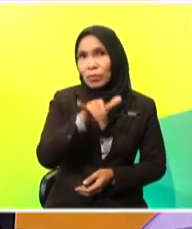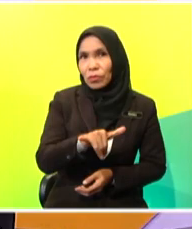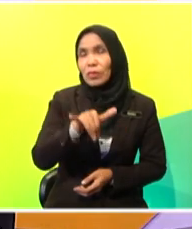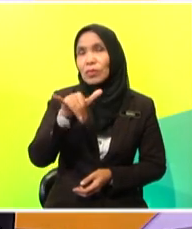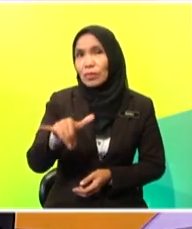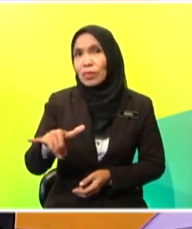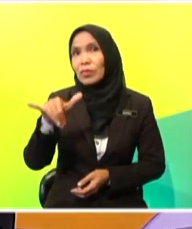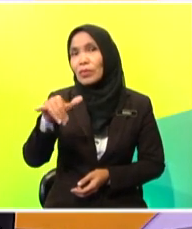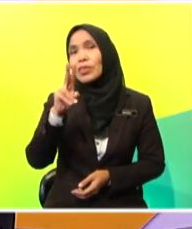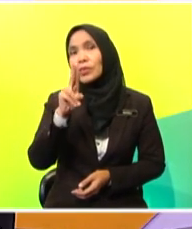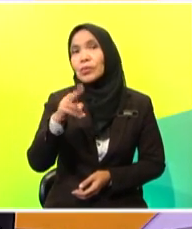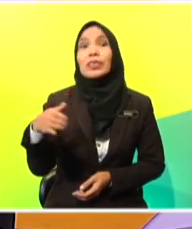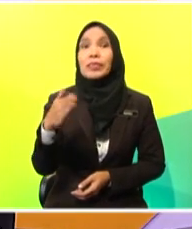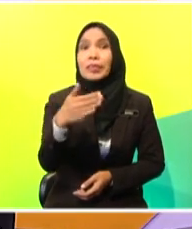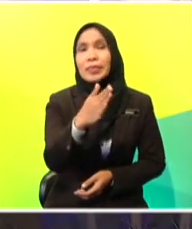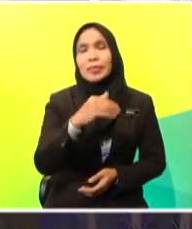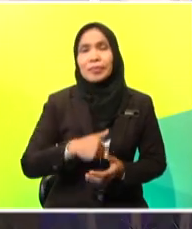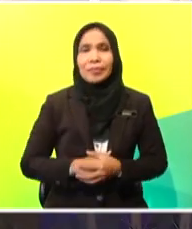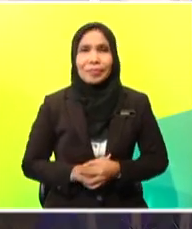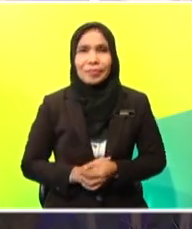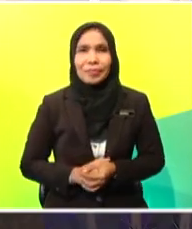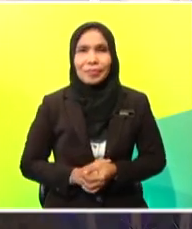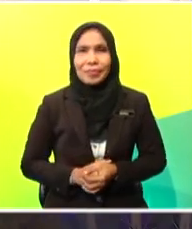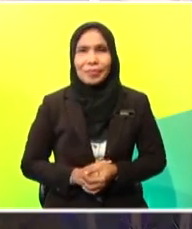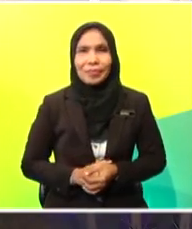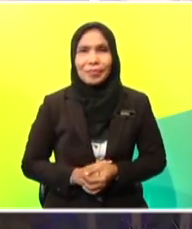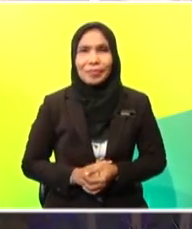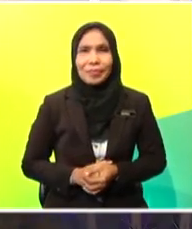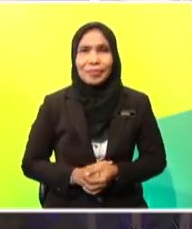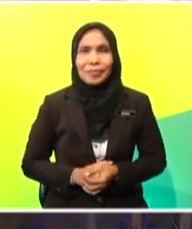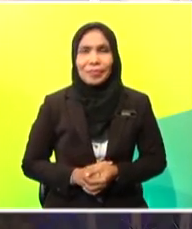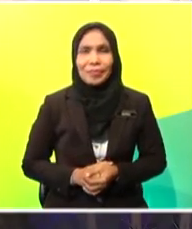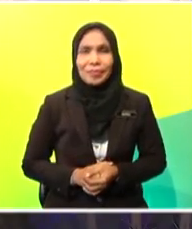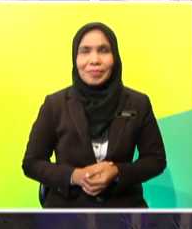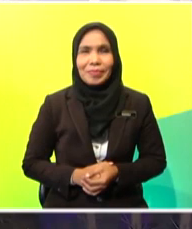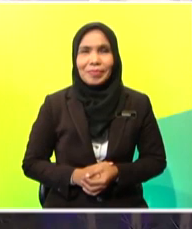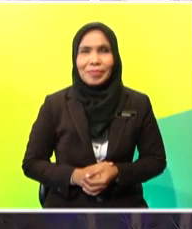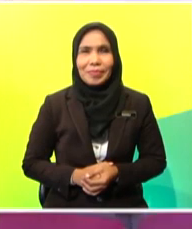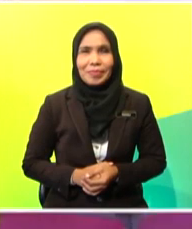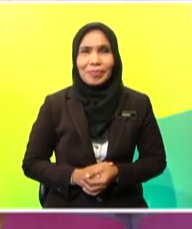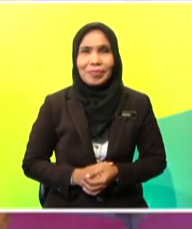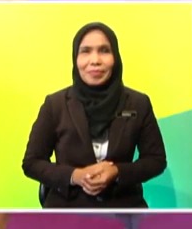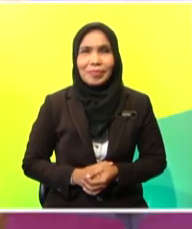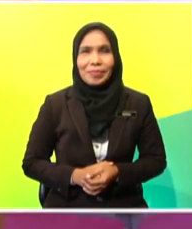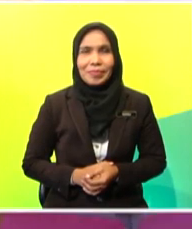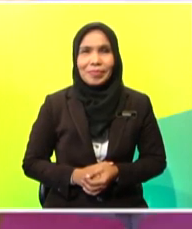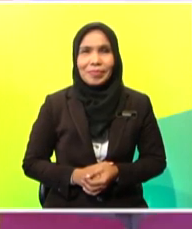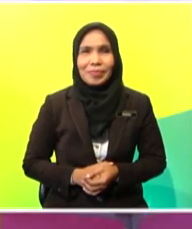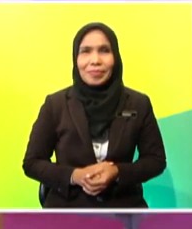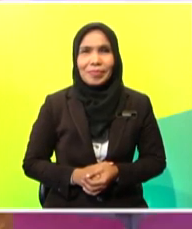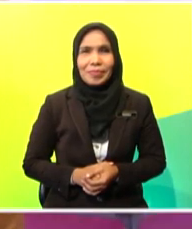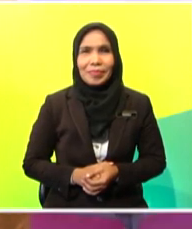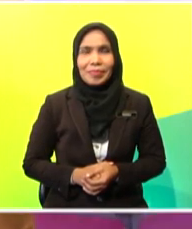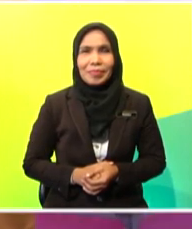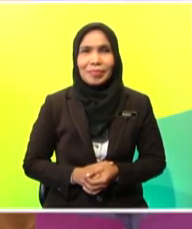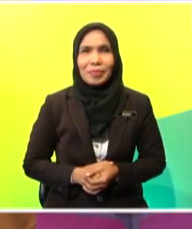you you know I can you yes oke Ah lagi